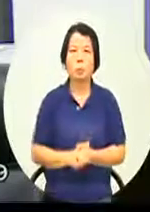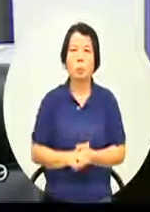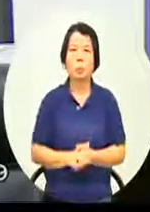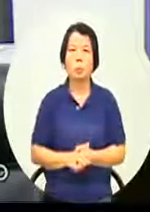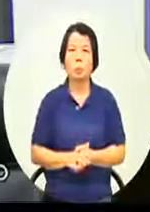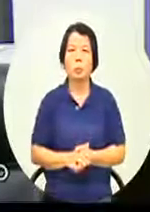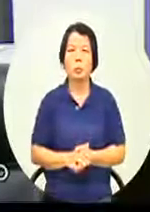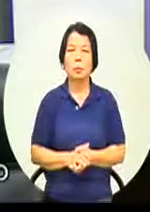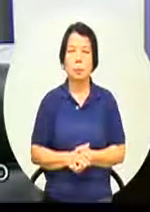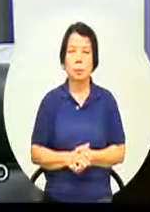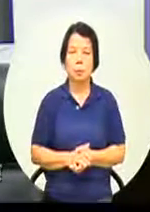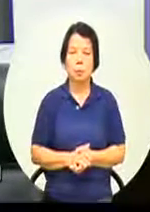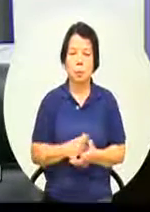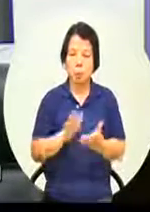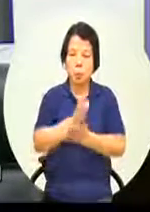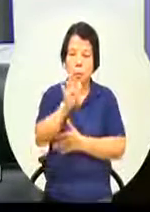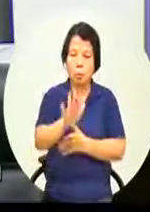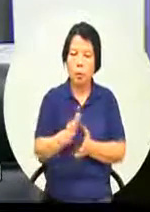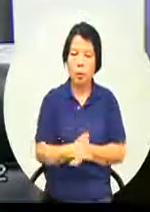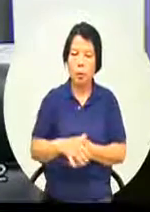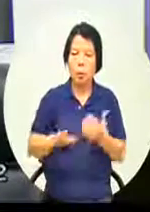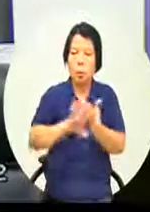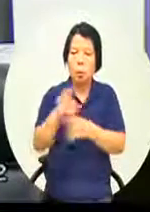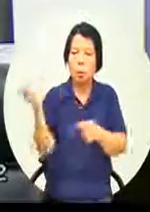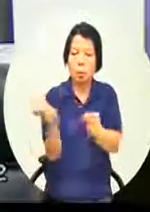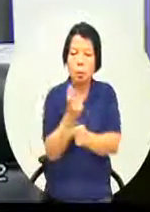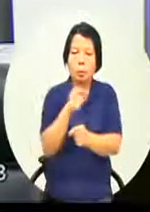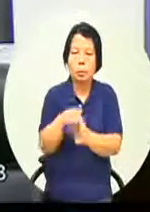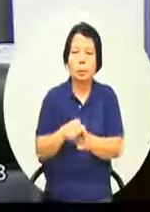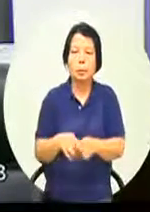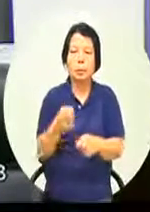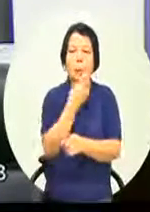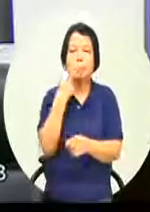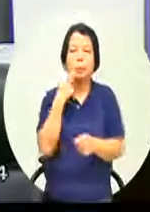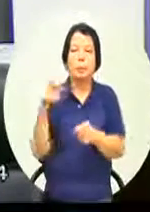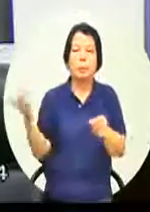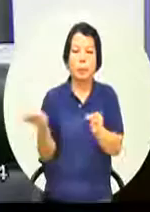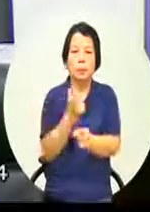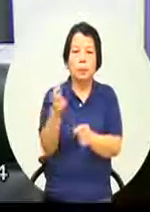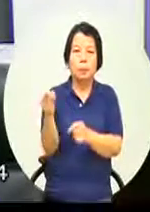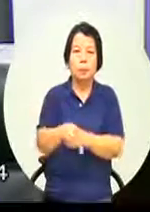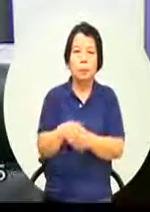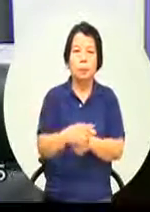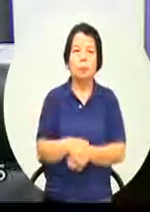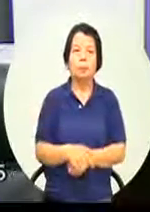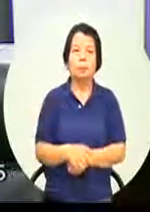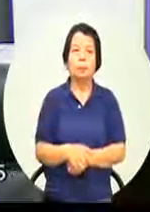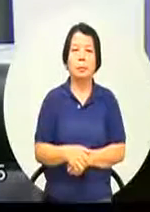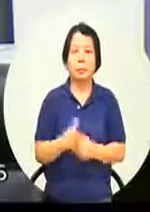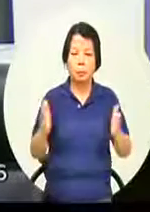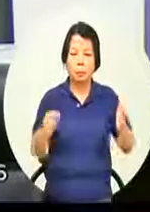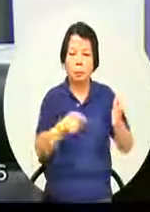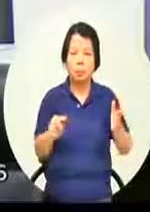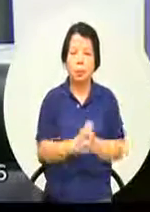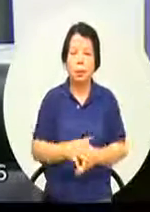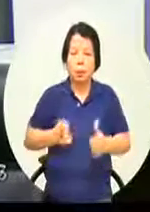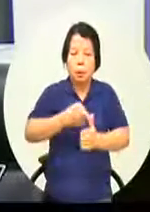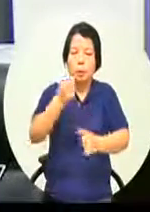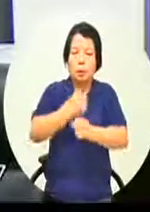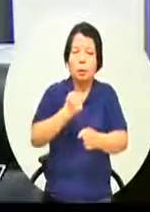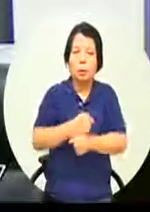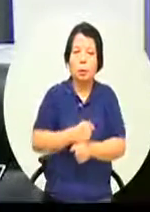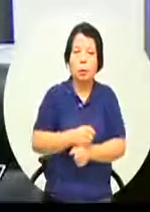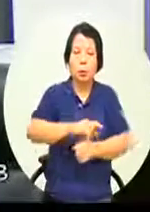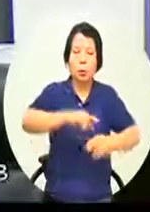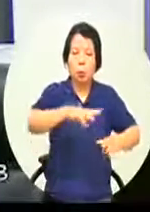哦，后来又有一个台风，哦，梅基台风嘛，哦，那这当中我们有先做抢修。